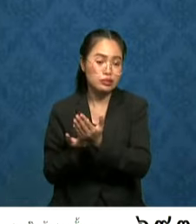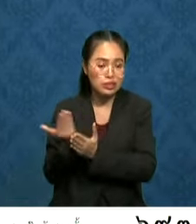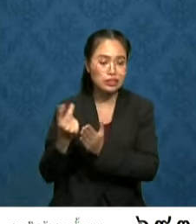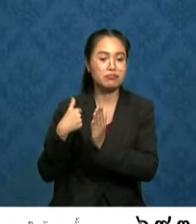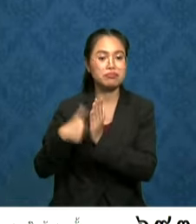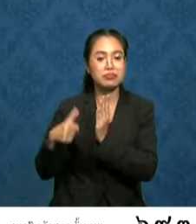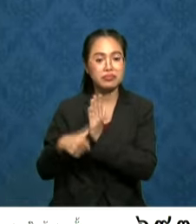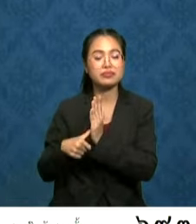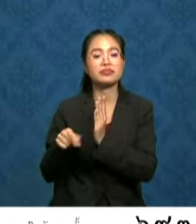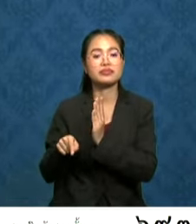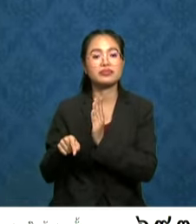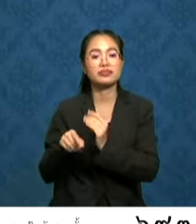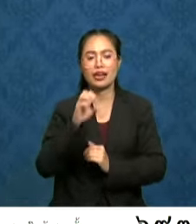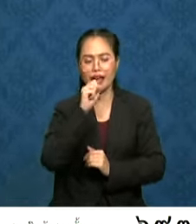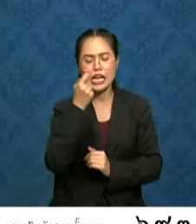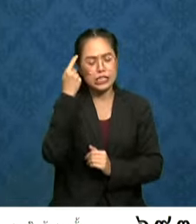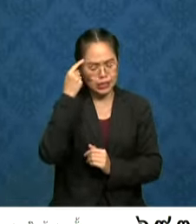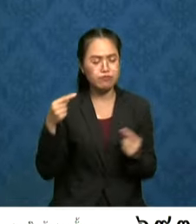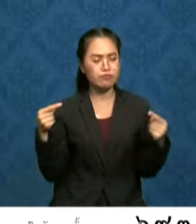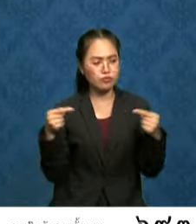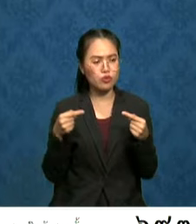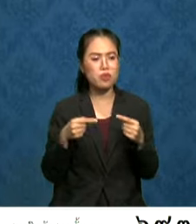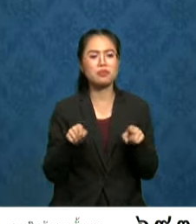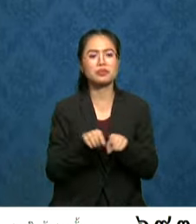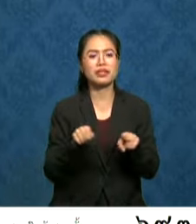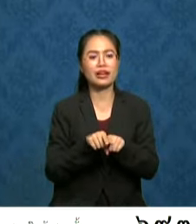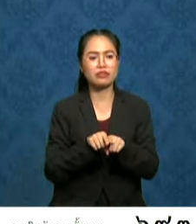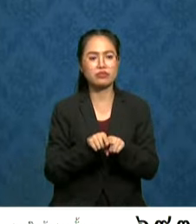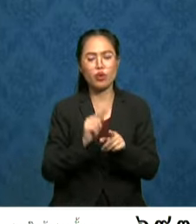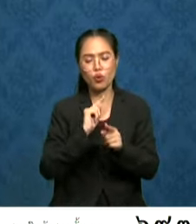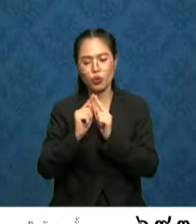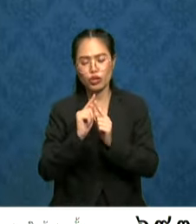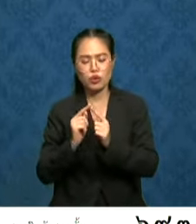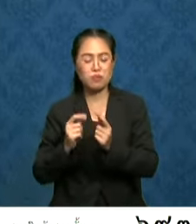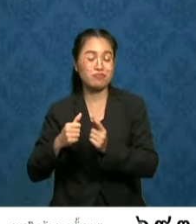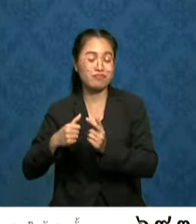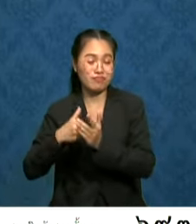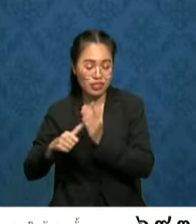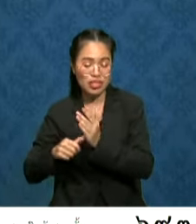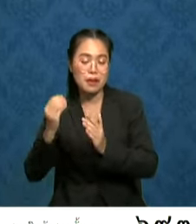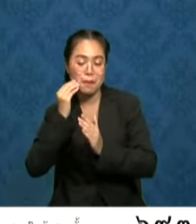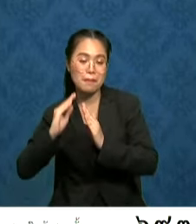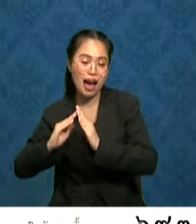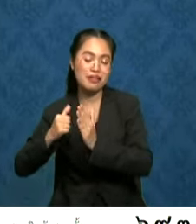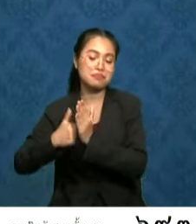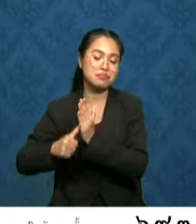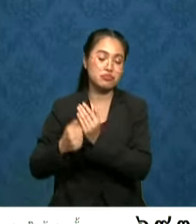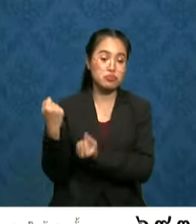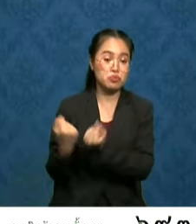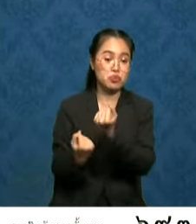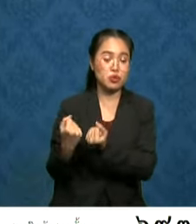ว่าคิดตรงกันเลยนะคะพอไปดูของคุณทักษิณก็พูดเรื่องหนี้บ้านหนี้รถเช่นเดียวกันนะคะแล้วก็พูดเรื่องของการปรับโครงสร้าง